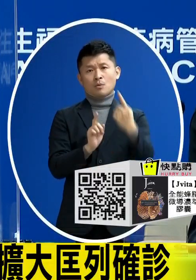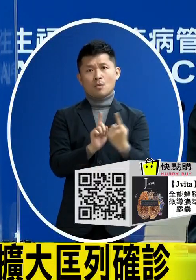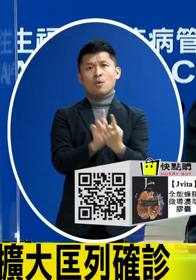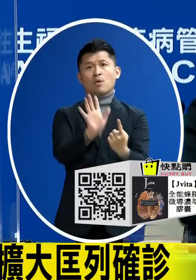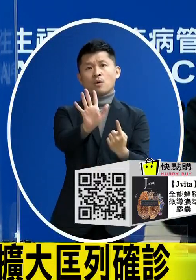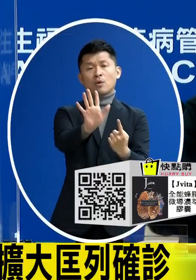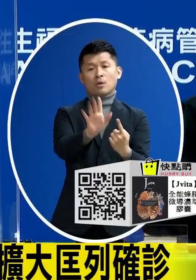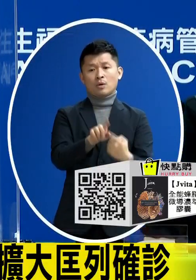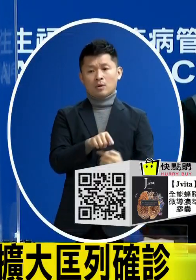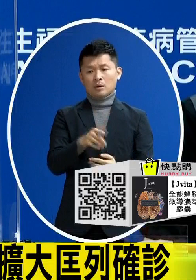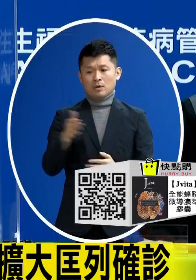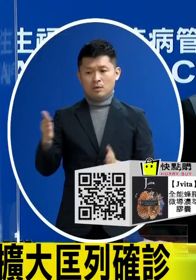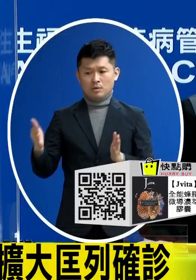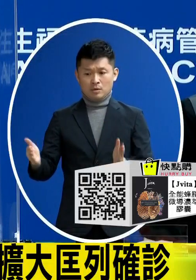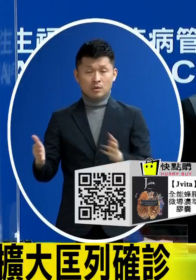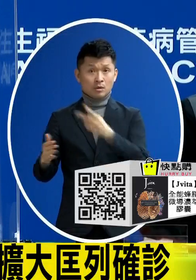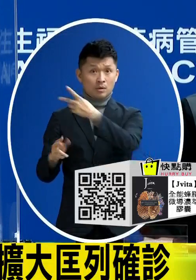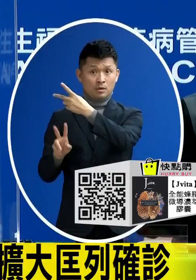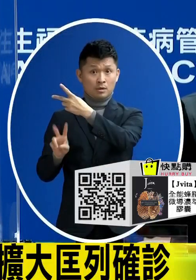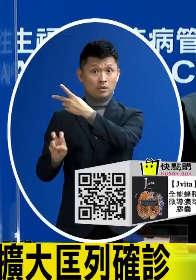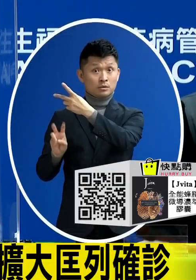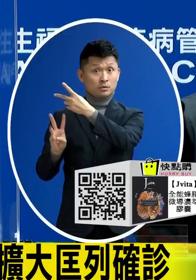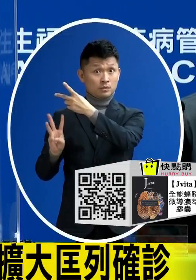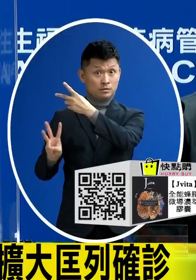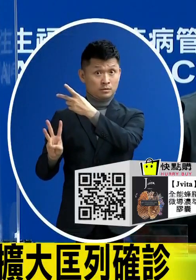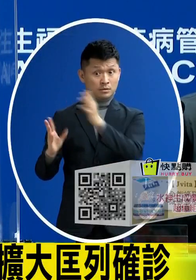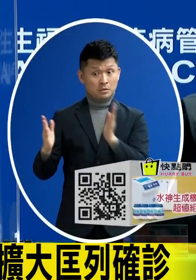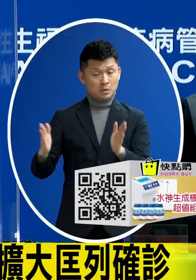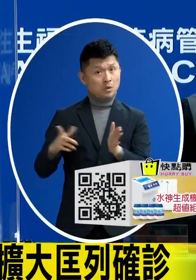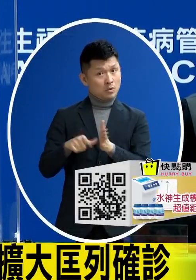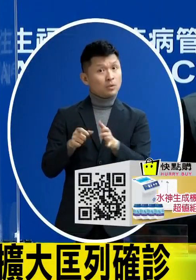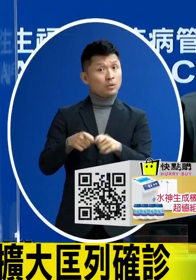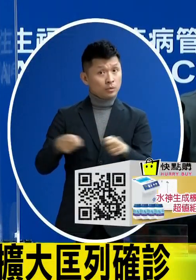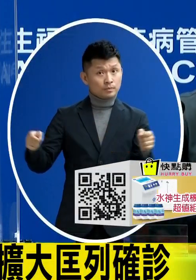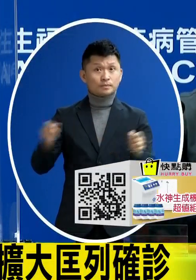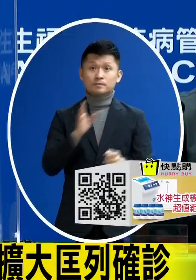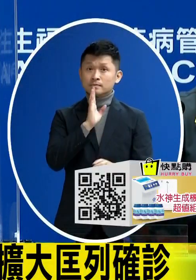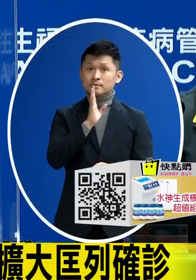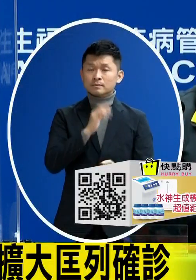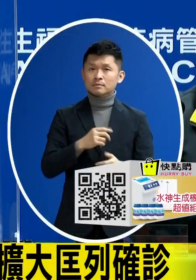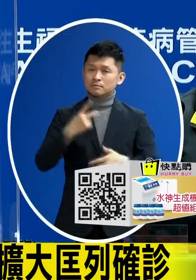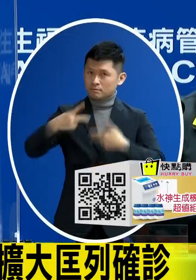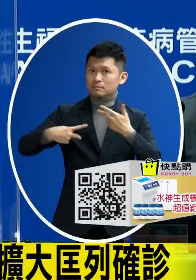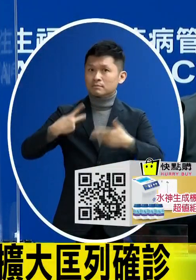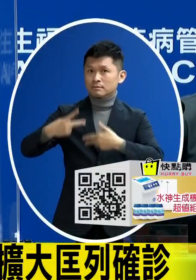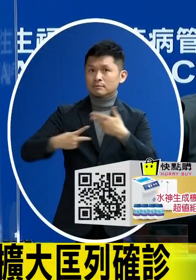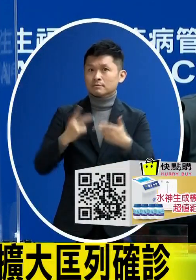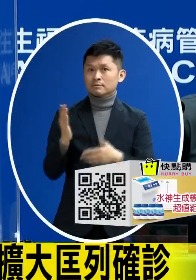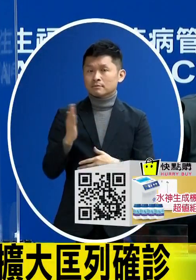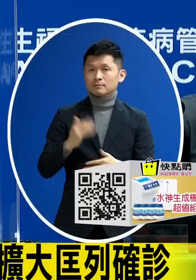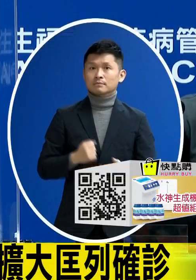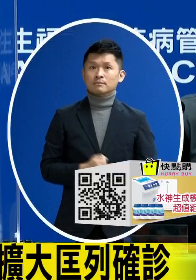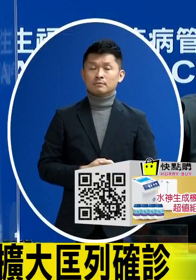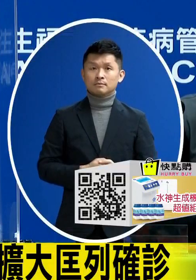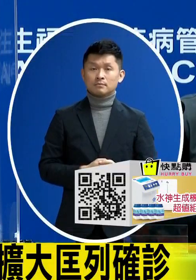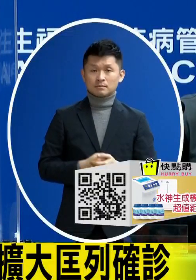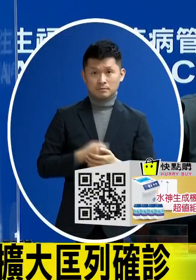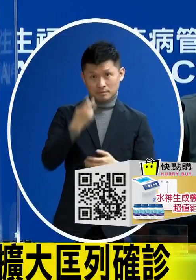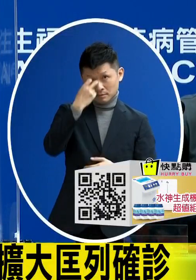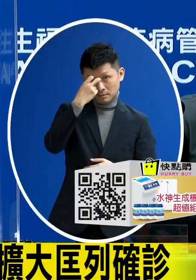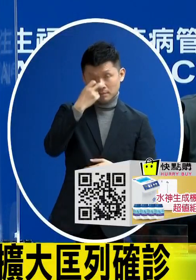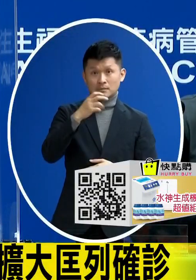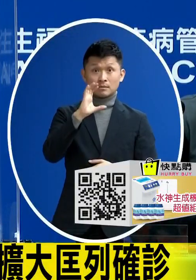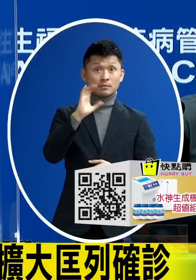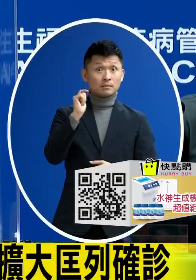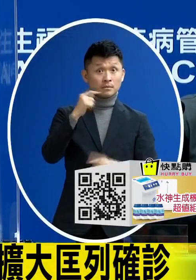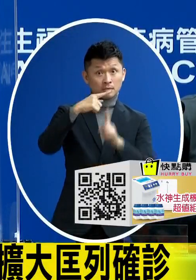到2月23号这个时间也算是很长了，大概就两个礼拜。但他 CT 值是